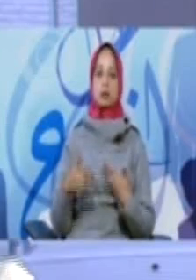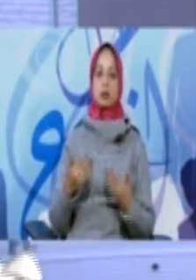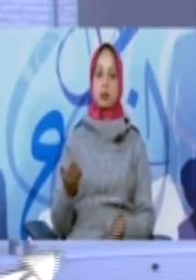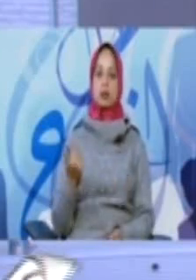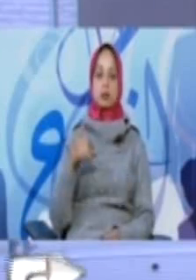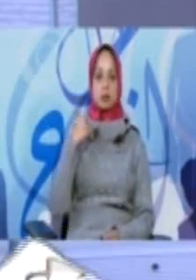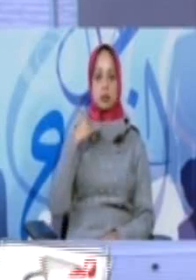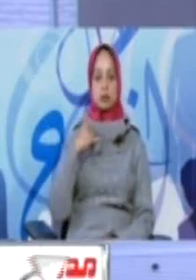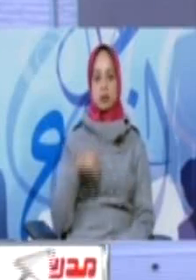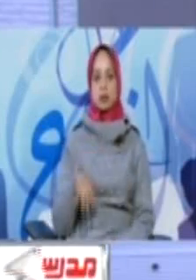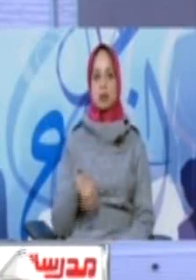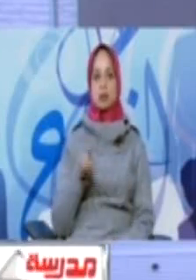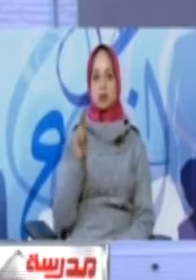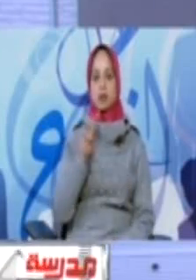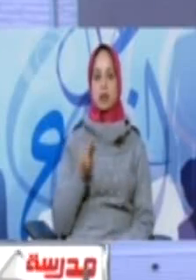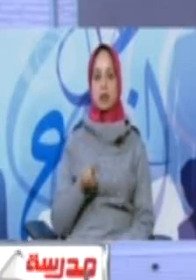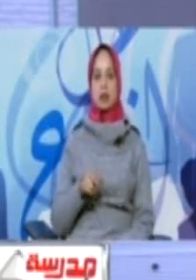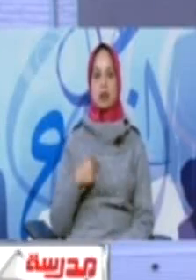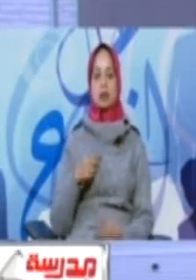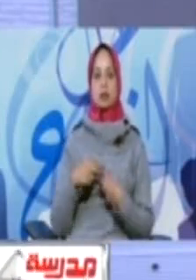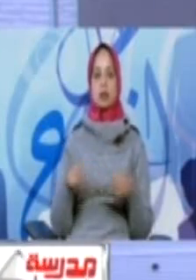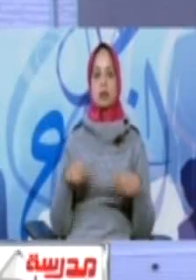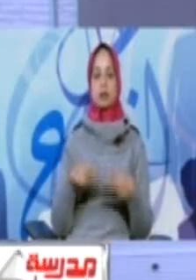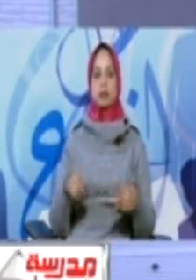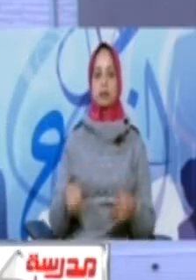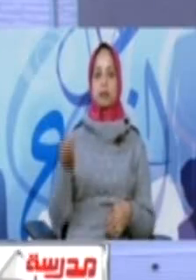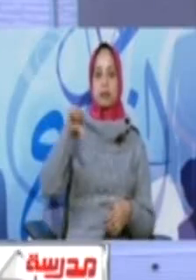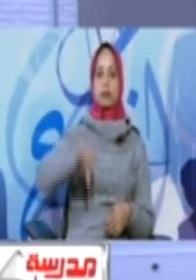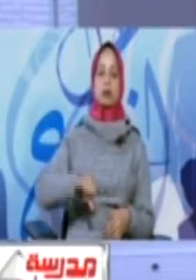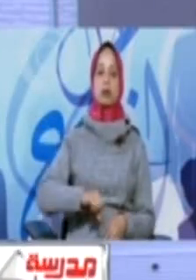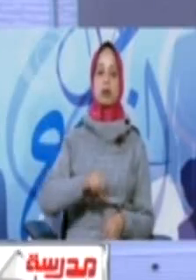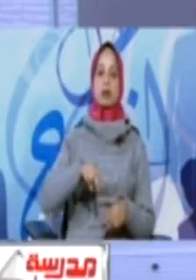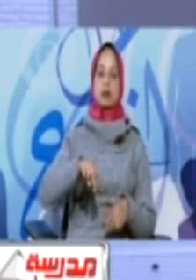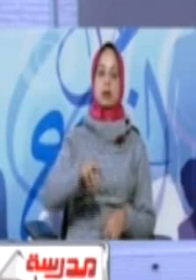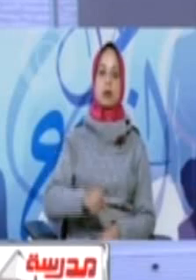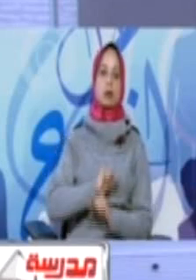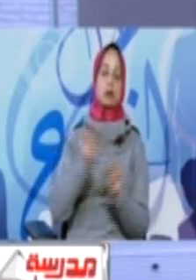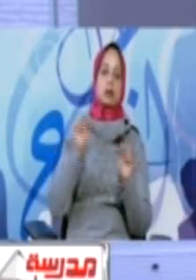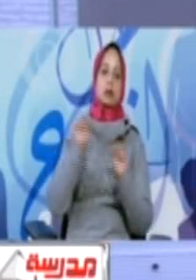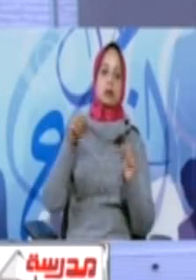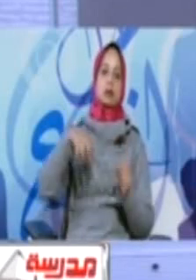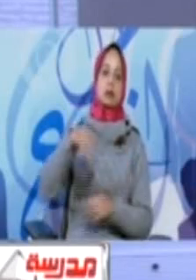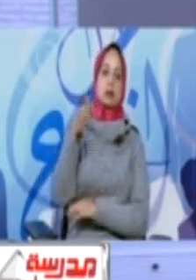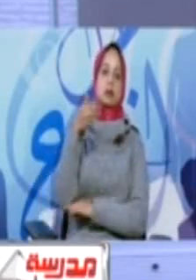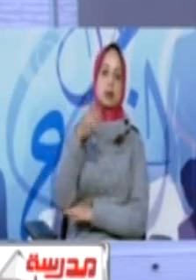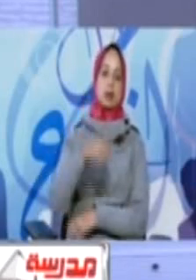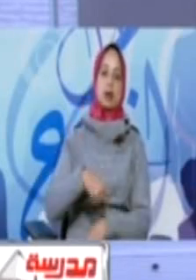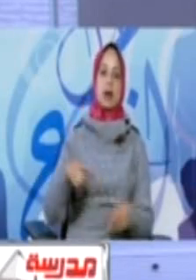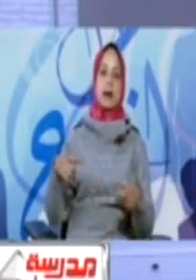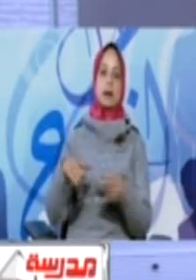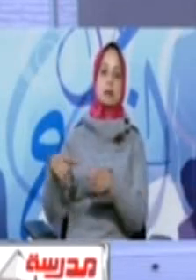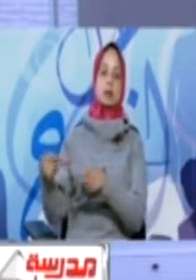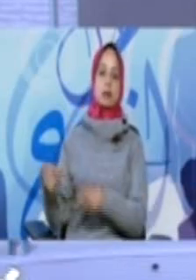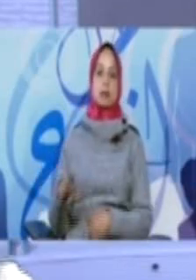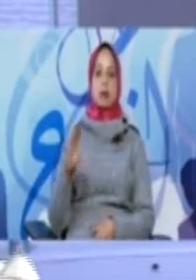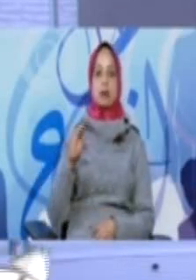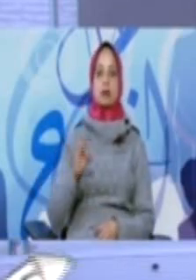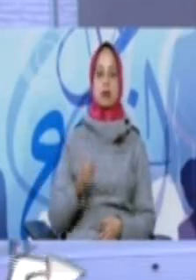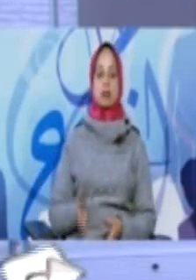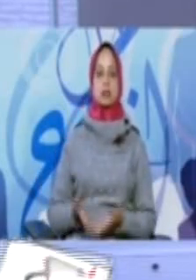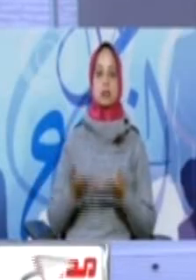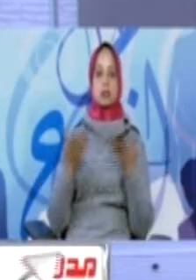امركم. طبعا اتكلمنا هنا عن انتكاس الحركه الوطنيه وغياب الديمقراطيه، عرفنا احزاب الاقليه، الاغلبيه،